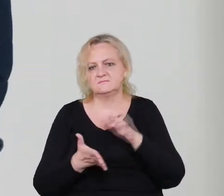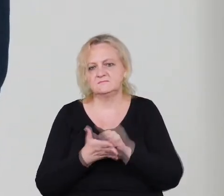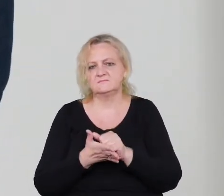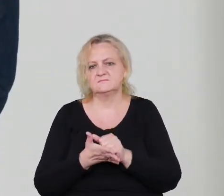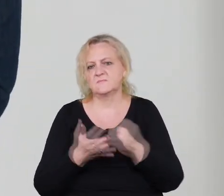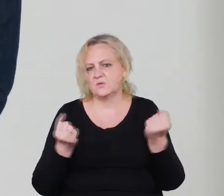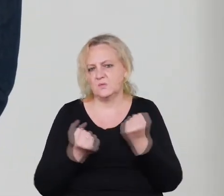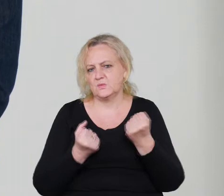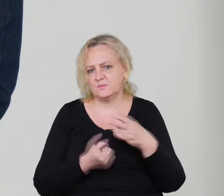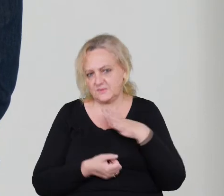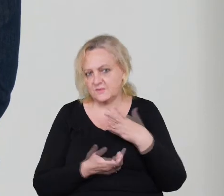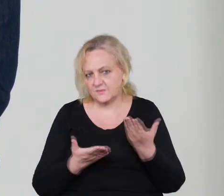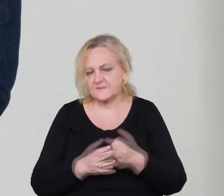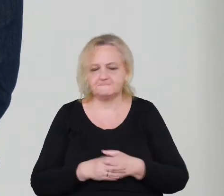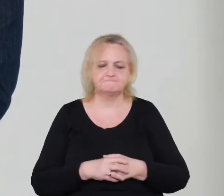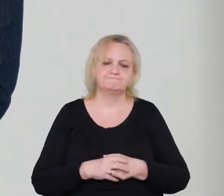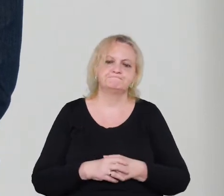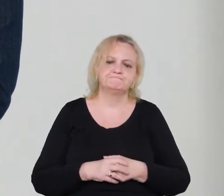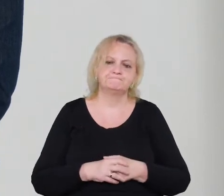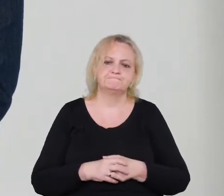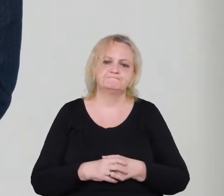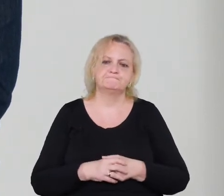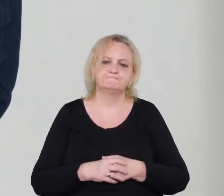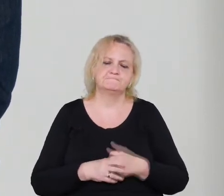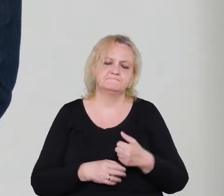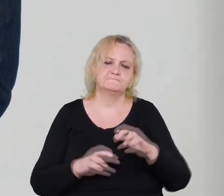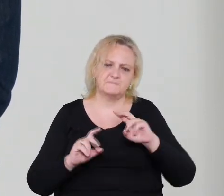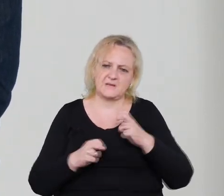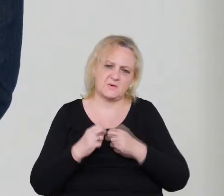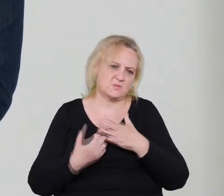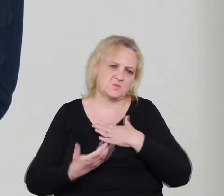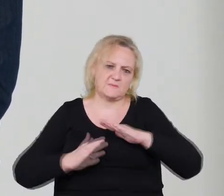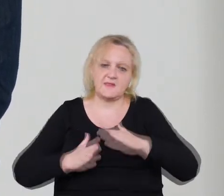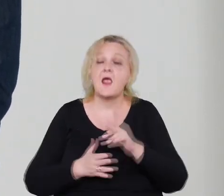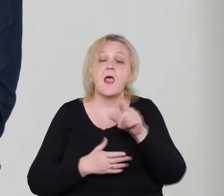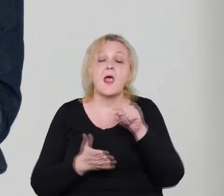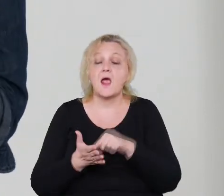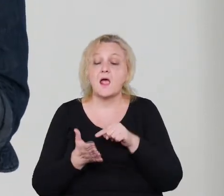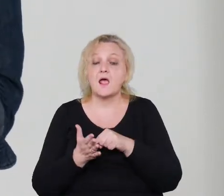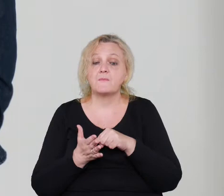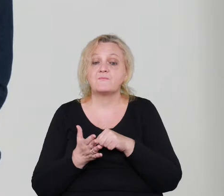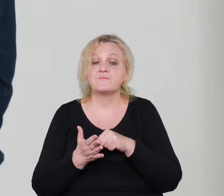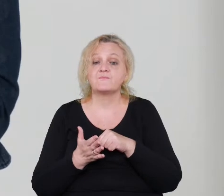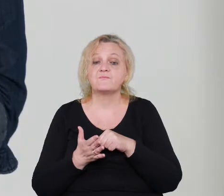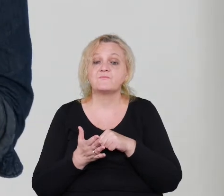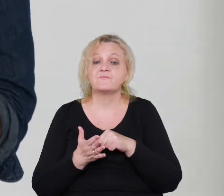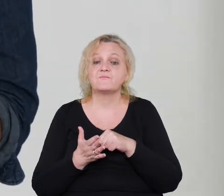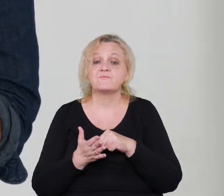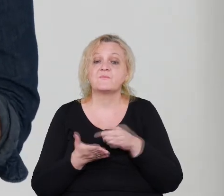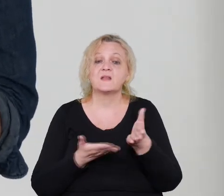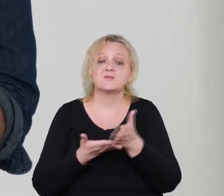tragedii i tak dalej i tak dalej jest też oczywiście no mam nadzieję że nie będziesz funkcje w